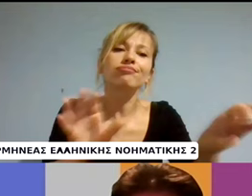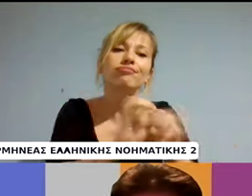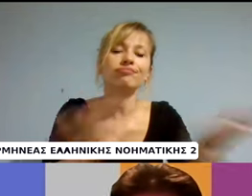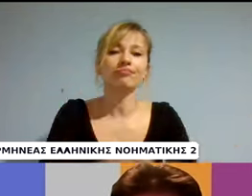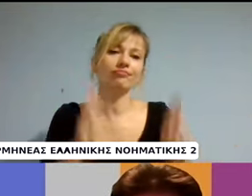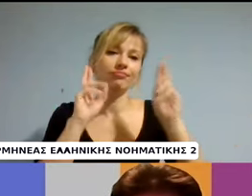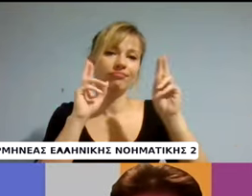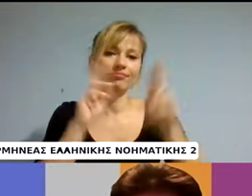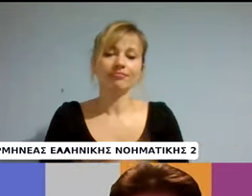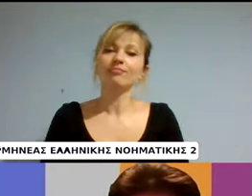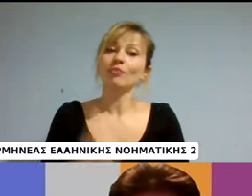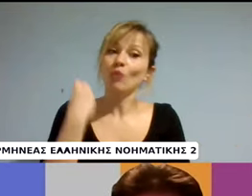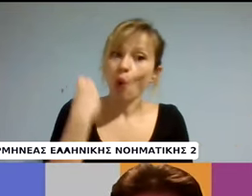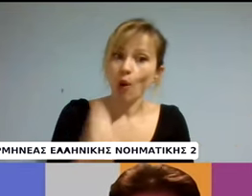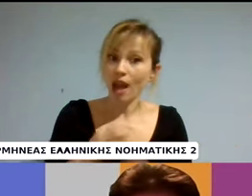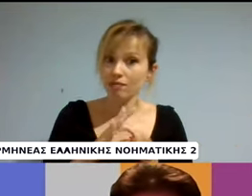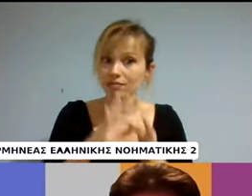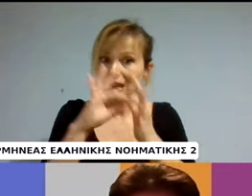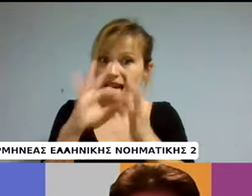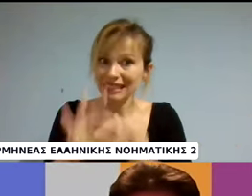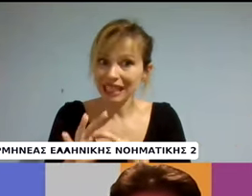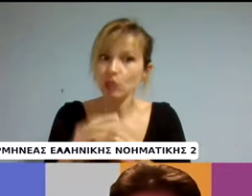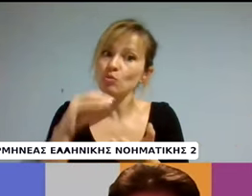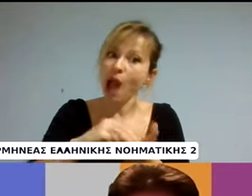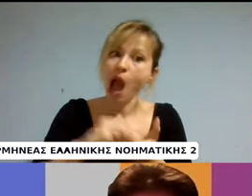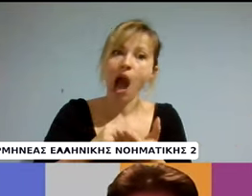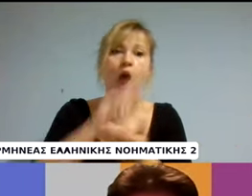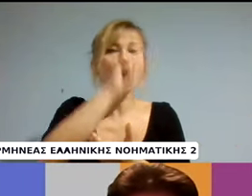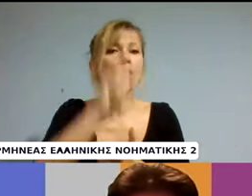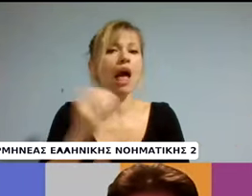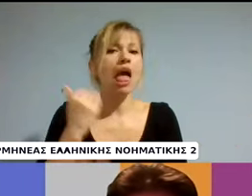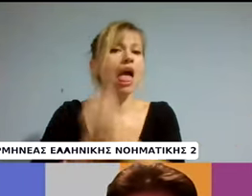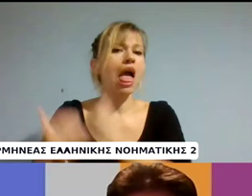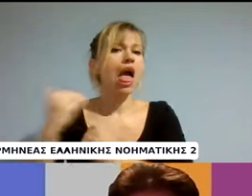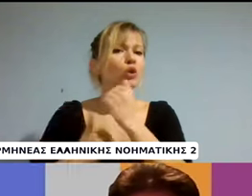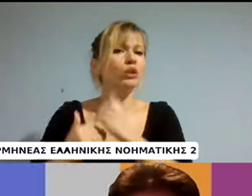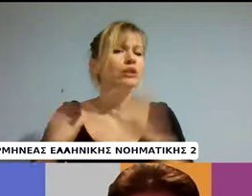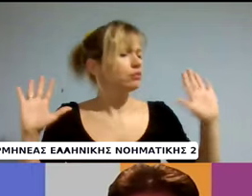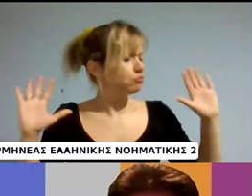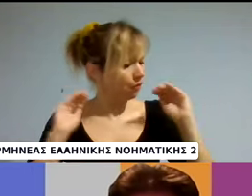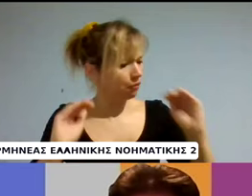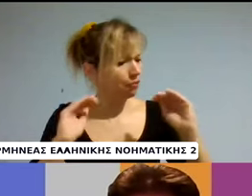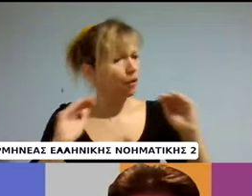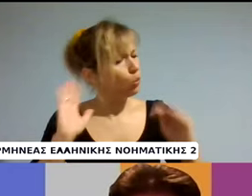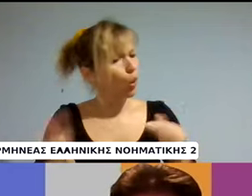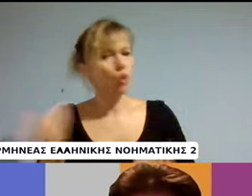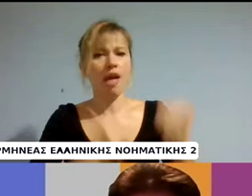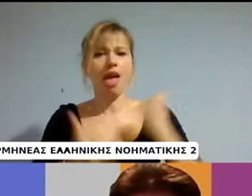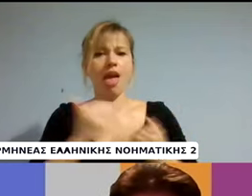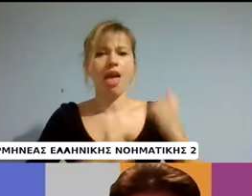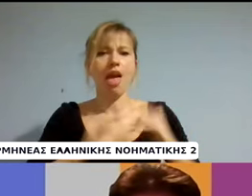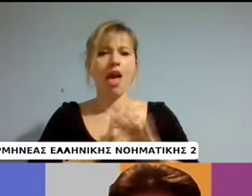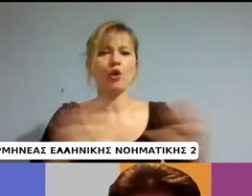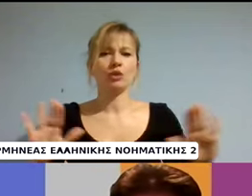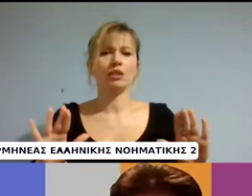Πολύ ωραία. Να συνεχίσω. Έχουμε μερικά ερωτήματα ακόμα. Δεν κλείνει το μαγαζί. Πολύ ωραία. Τουλάχιστον ακριβώς